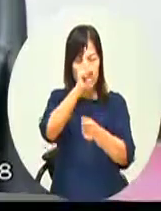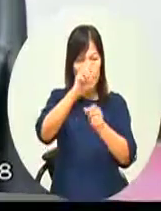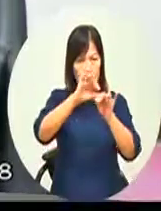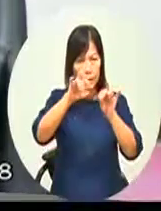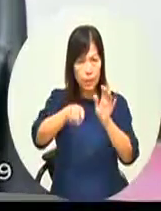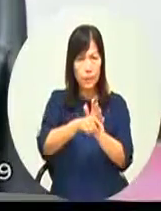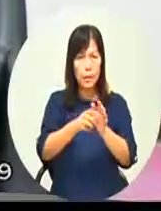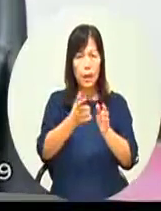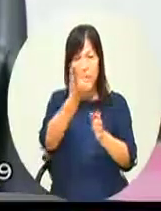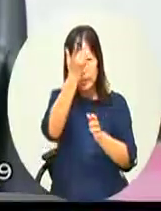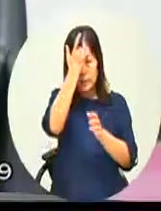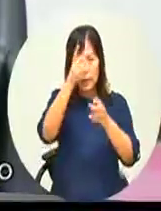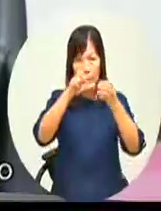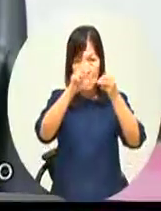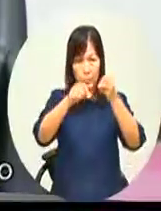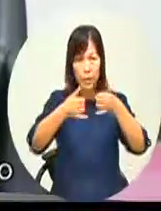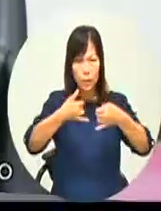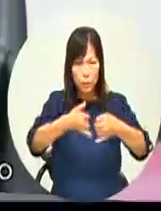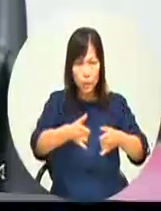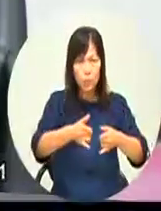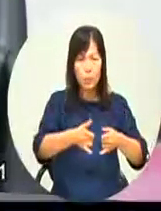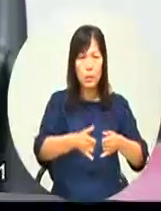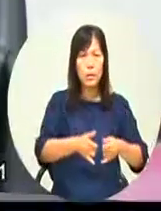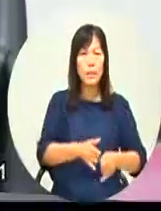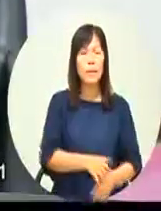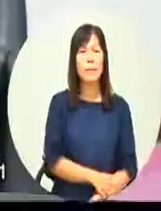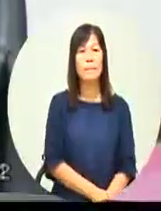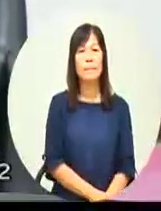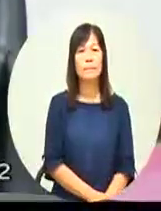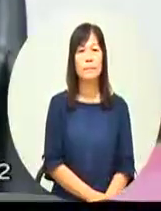在德明路跟在